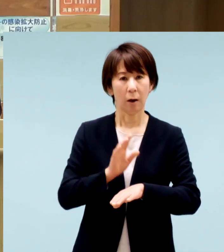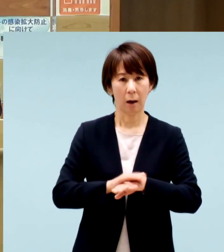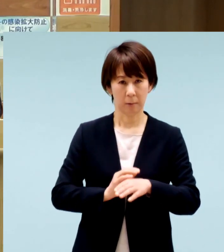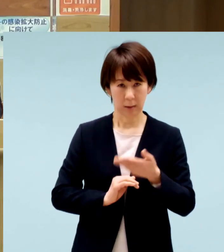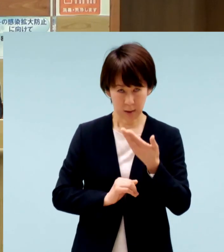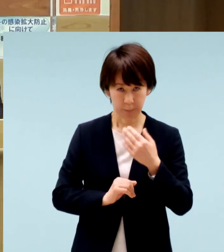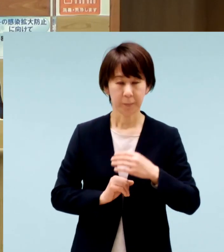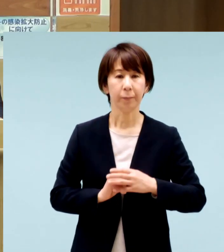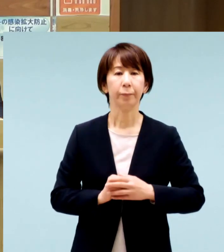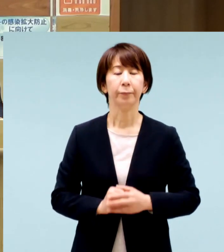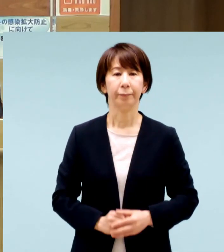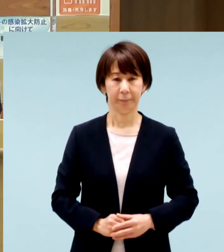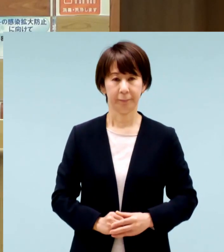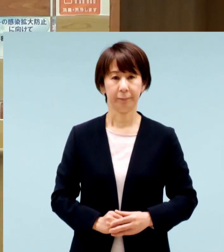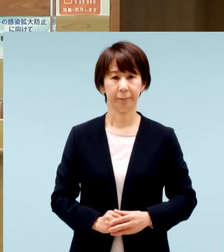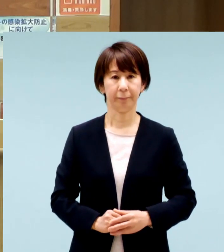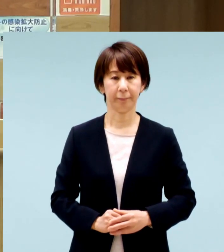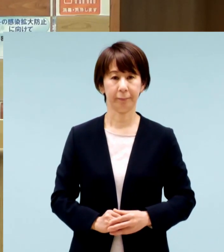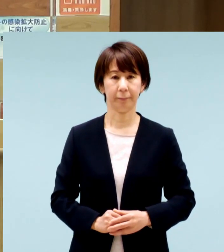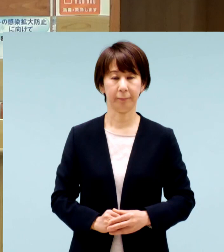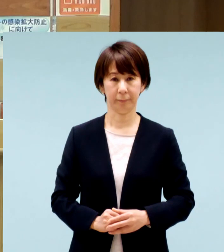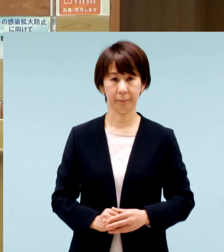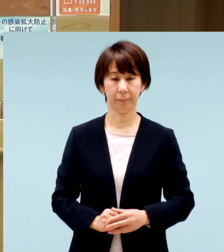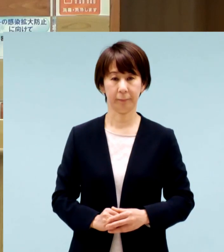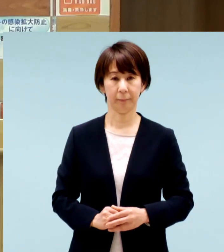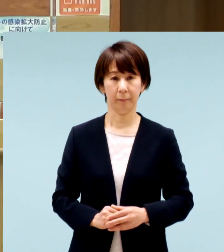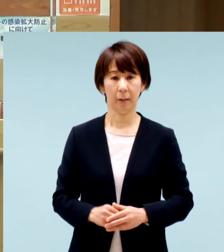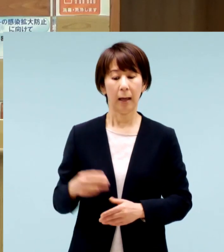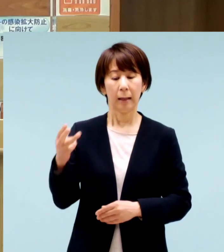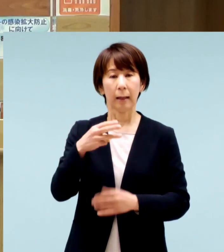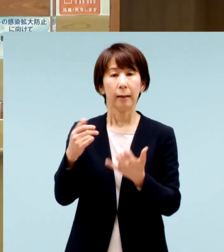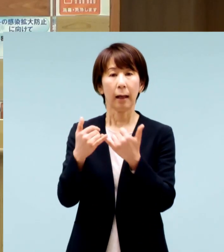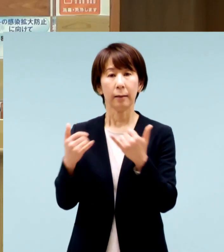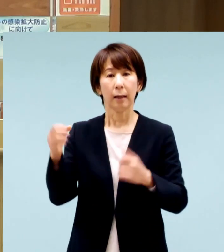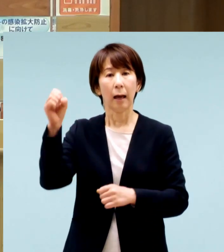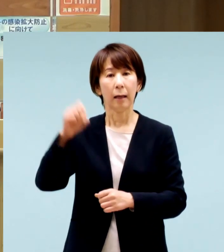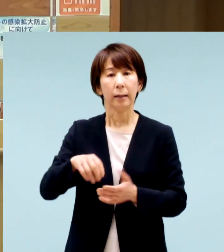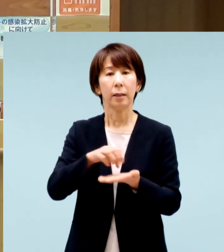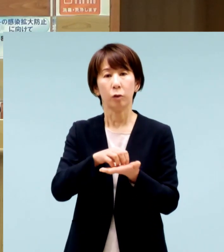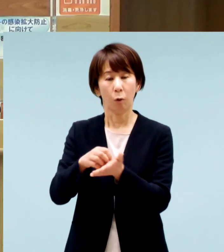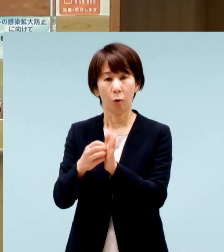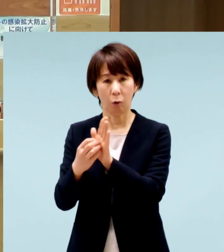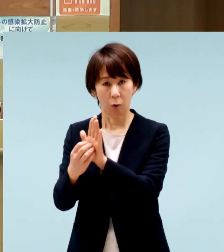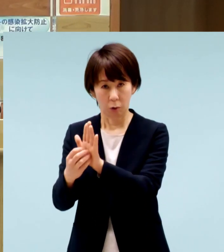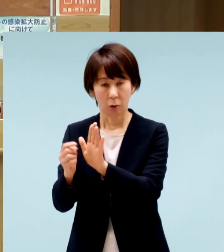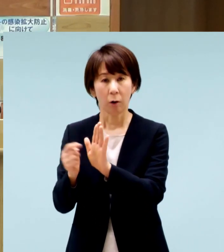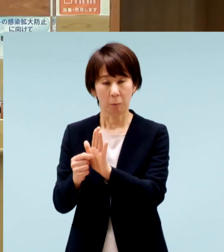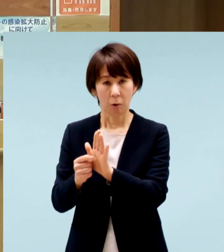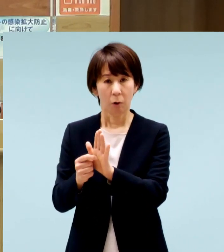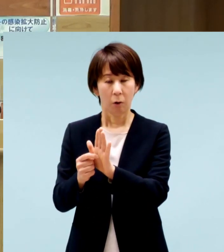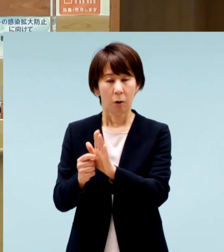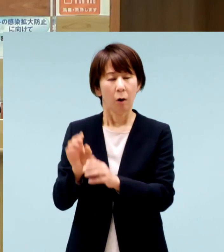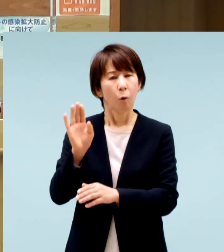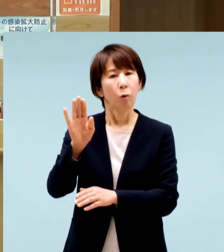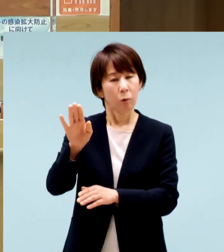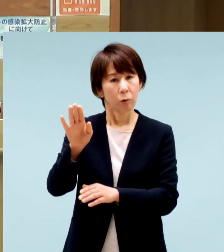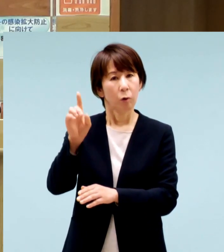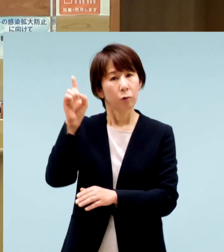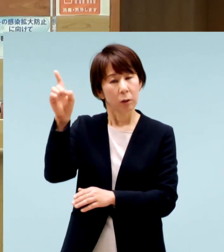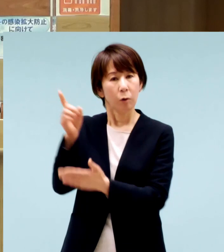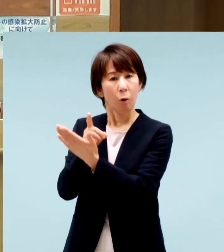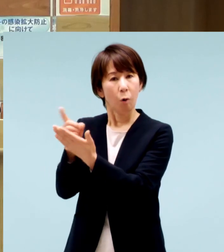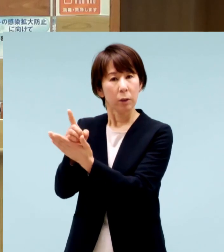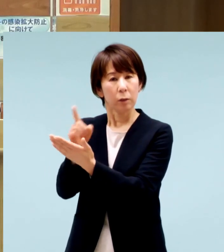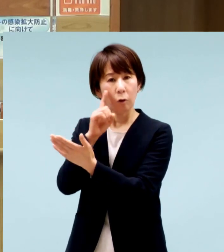証についても、今後の基本的対処方針の見直しなどによっては感染拡大時